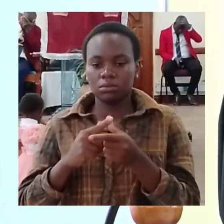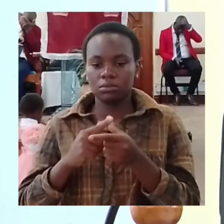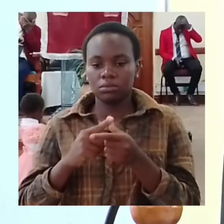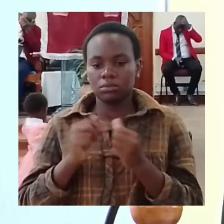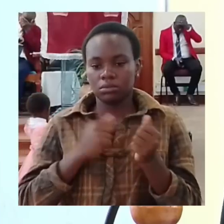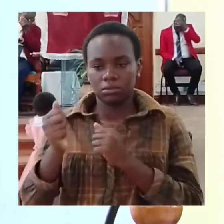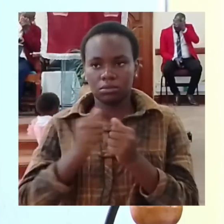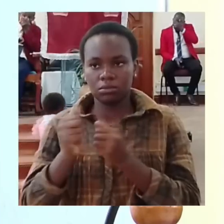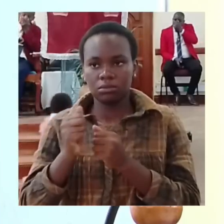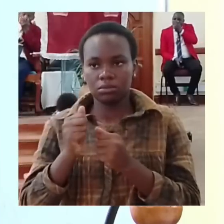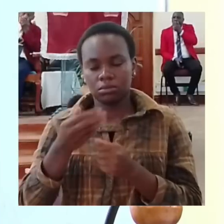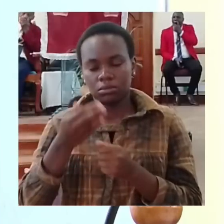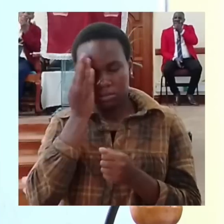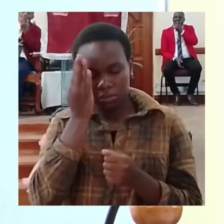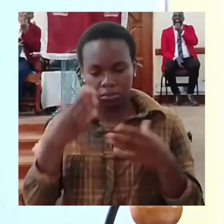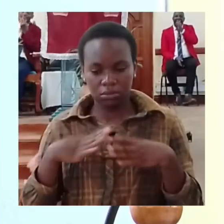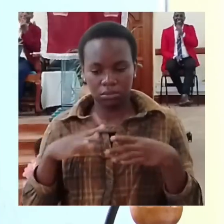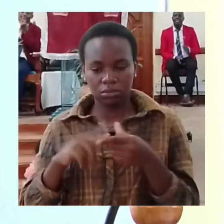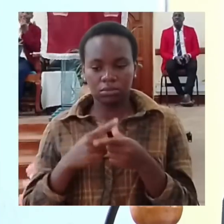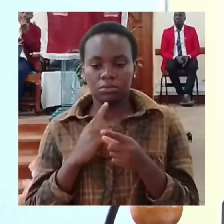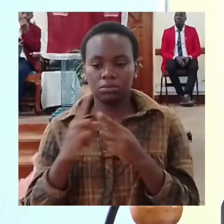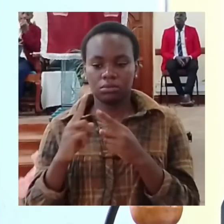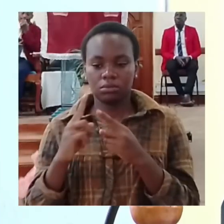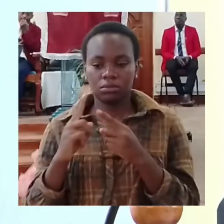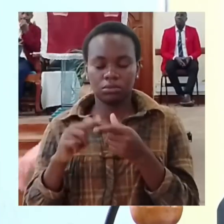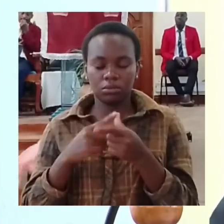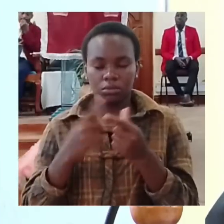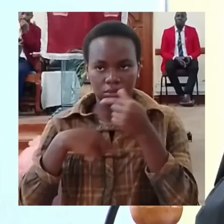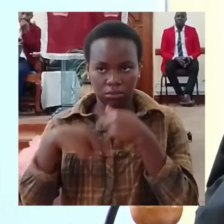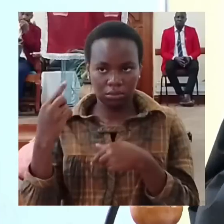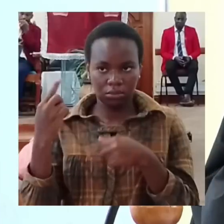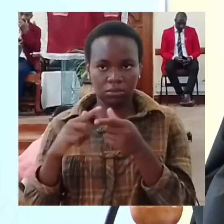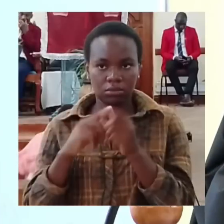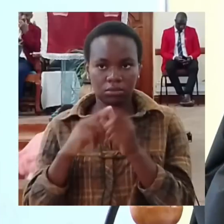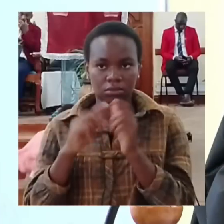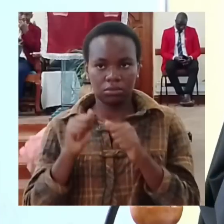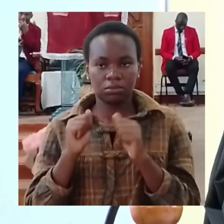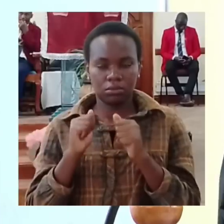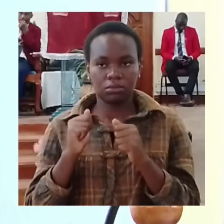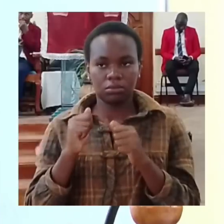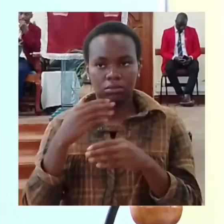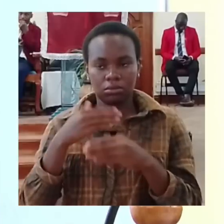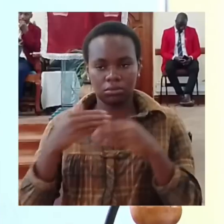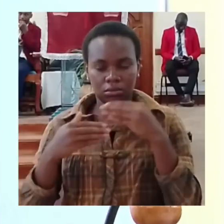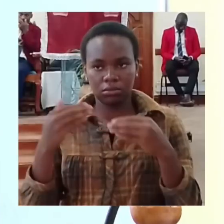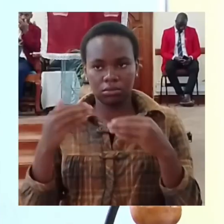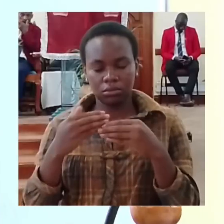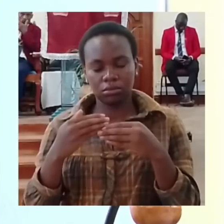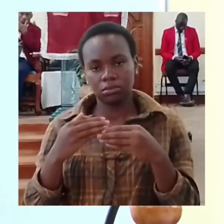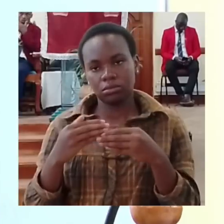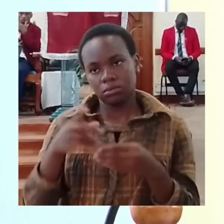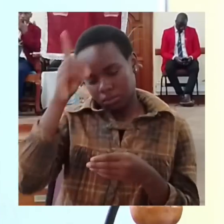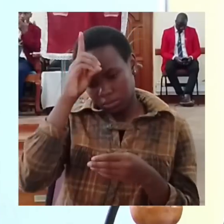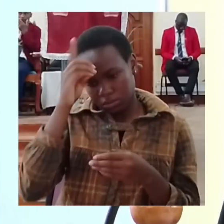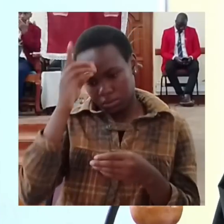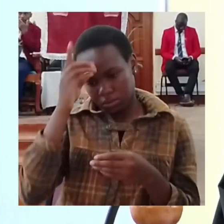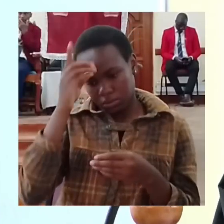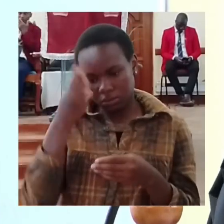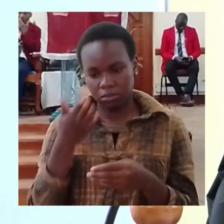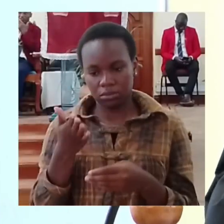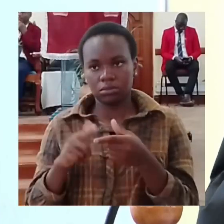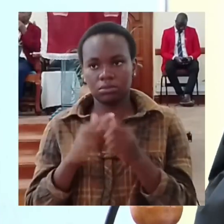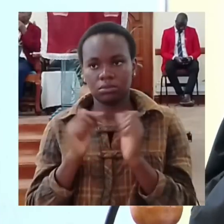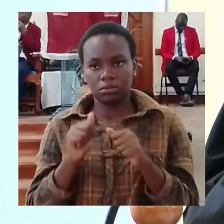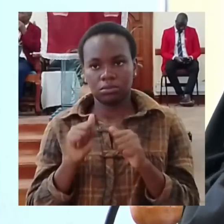cia Isiraeli, akoiga niĩ nĩ niĩ ndoretie, niĩ nĩ niĩ thondekete itũũra rĩega ũrĩa Babuloni. Kũu nĩ